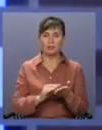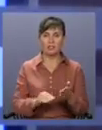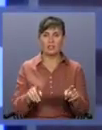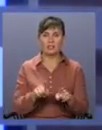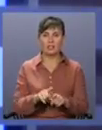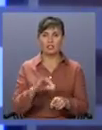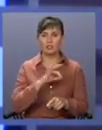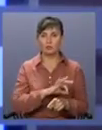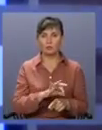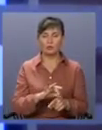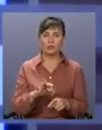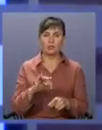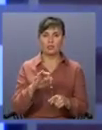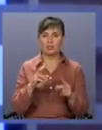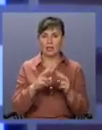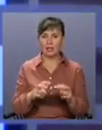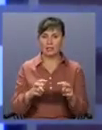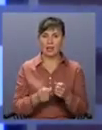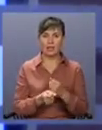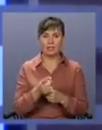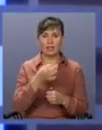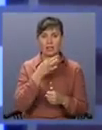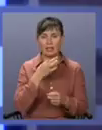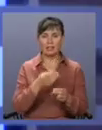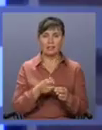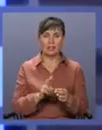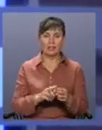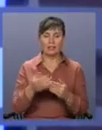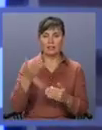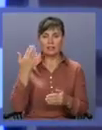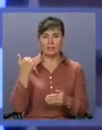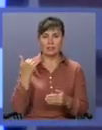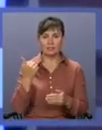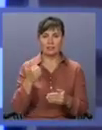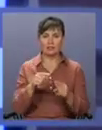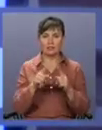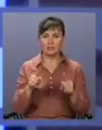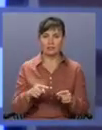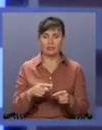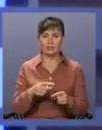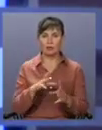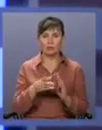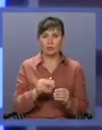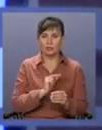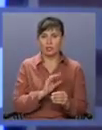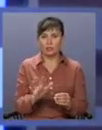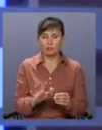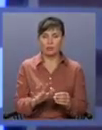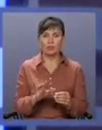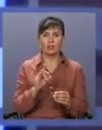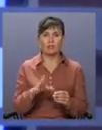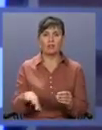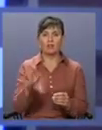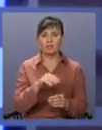также использование алкотестера. Оказывается, ранее эти приборы там не значились вообще. Обо